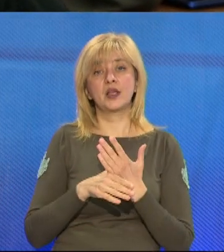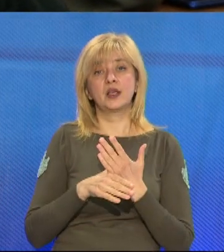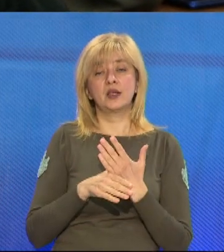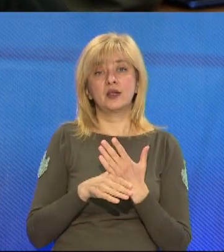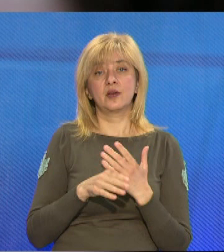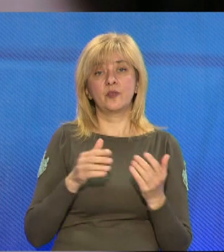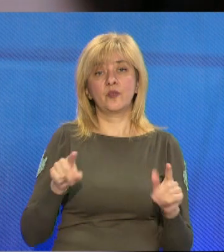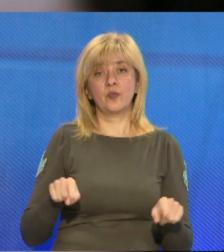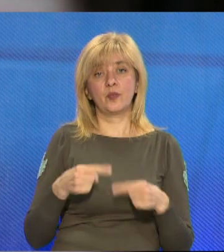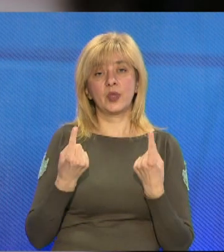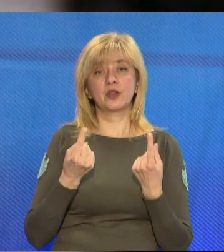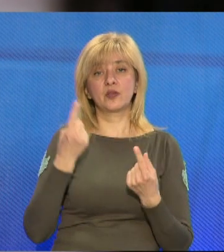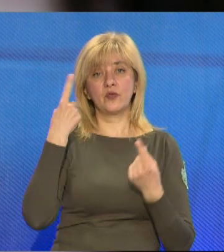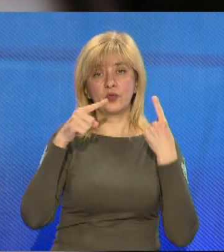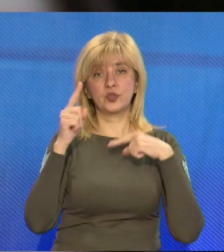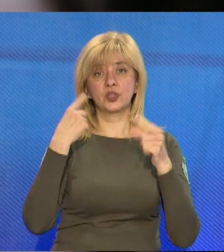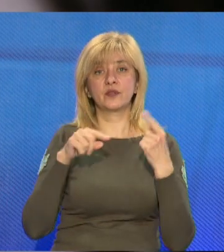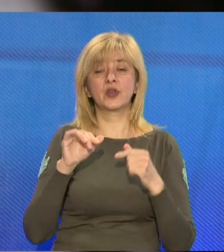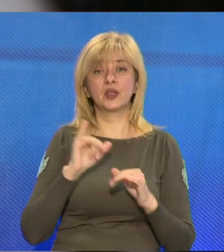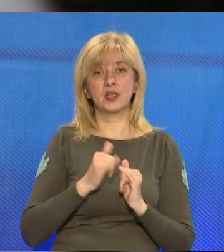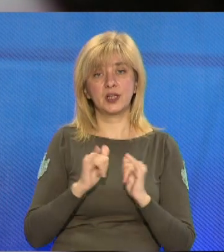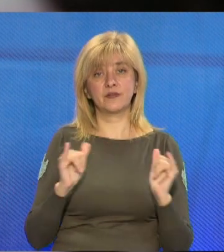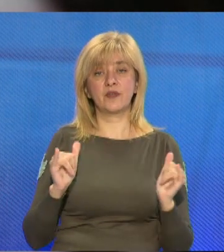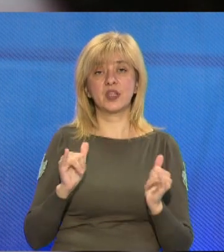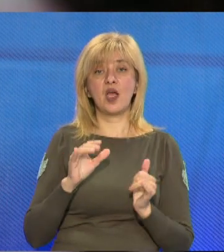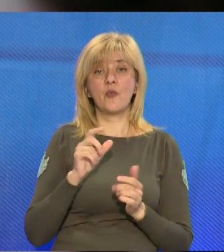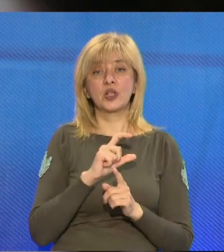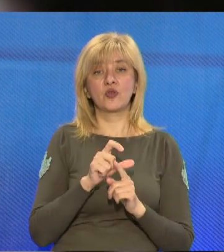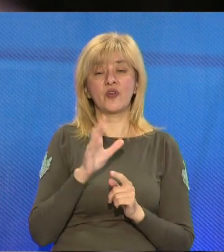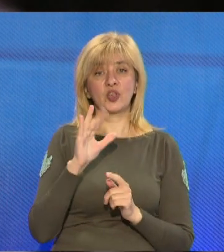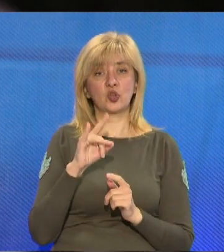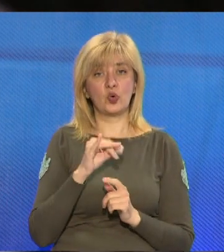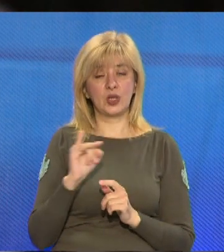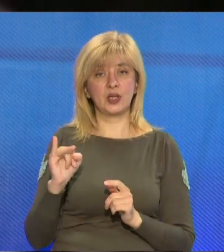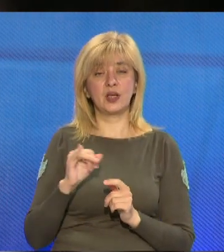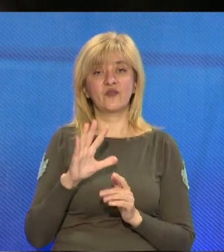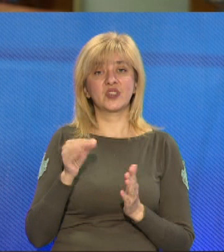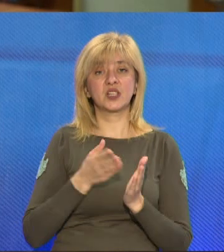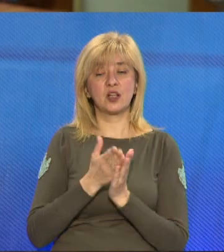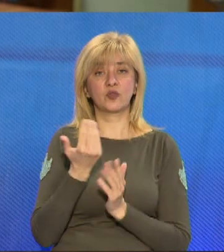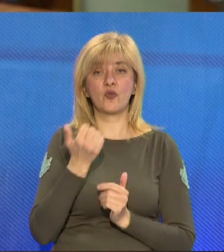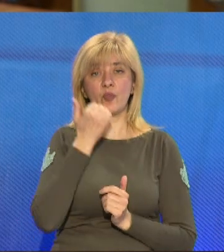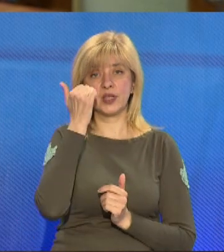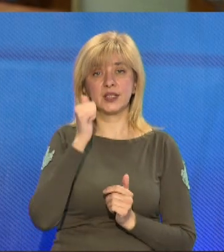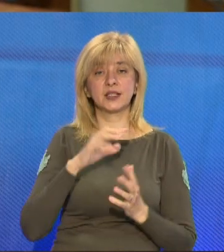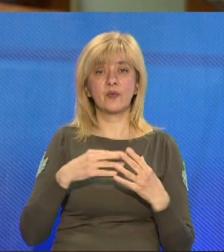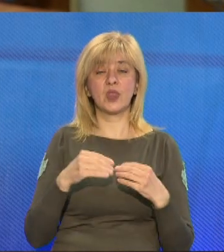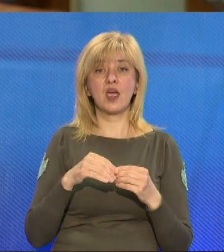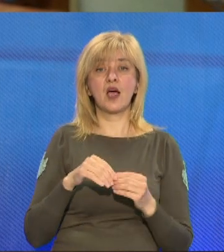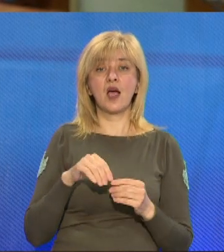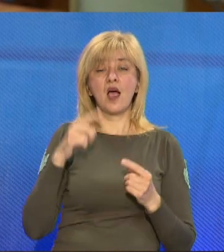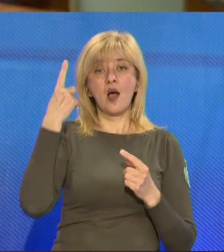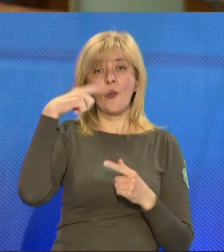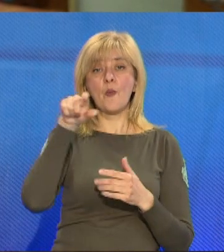творчести и дать силы для дальнейшего развития. По словам Виктории, все ее заслуги дякуючи семьи. Поэзия – это все мое